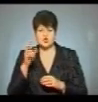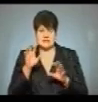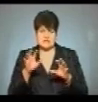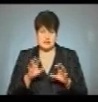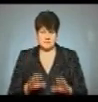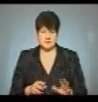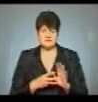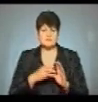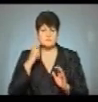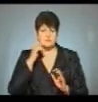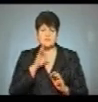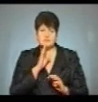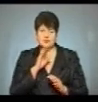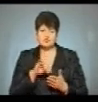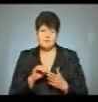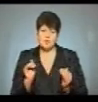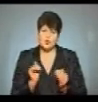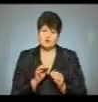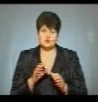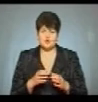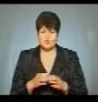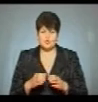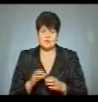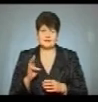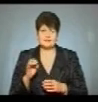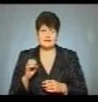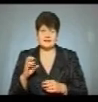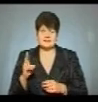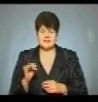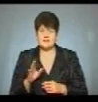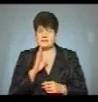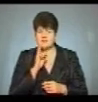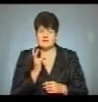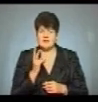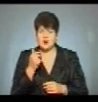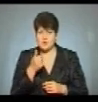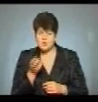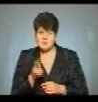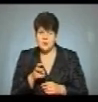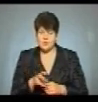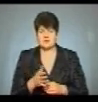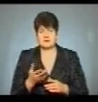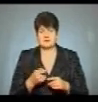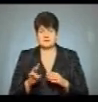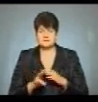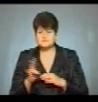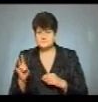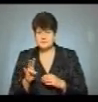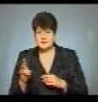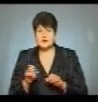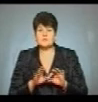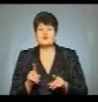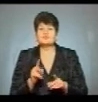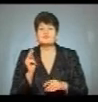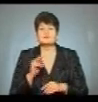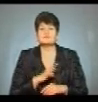8-річна Олександра Коваль – учасниця молодшої групи «Несквік». Дівчинка 2 роки відвідує веселі канікули з Богом. Розповідає, чого